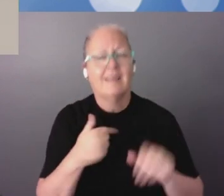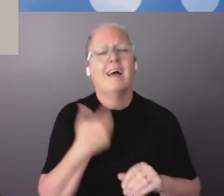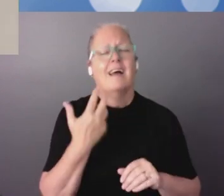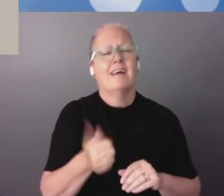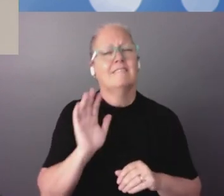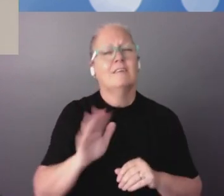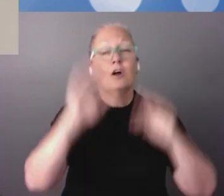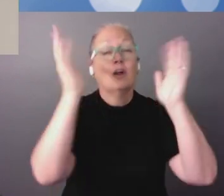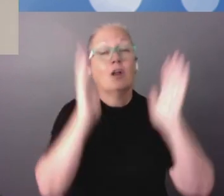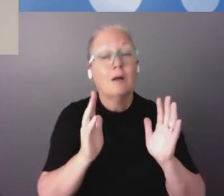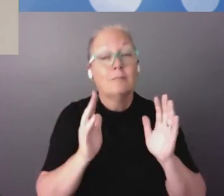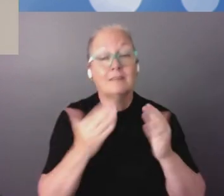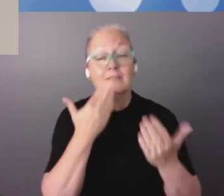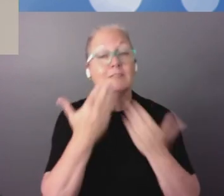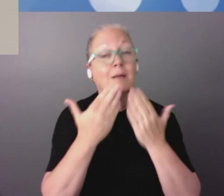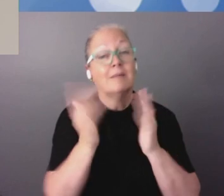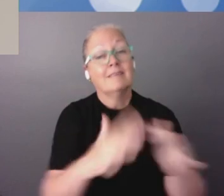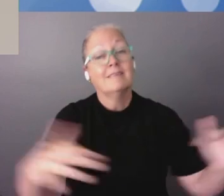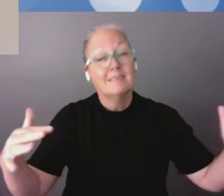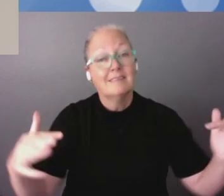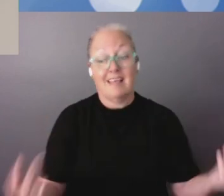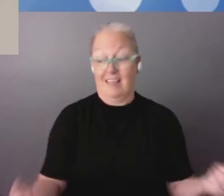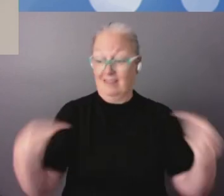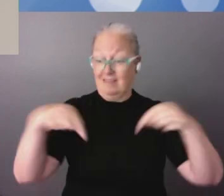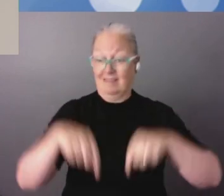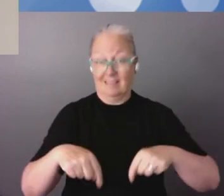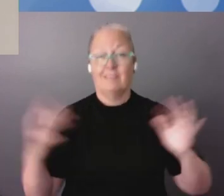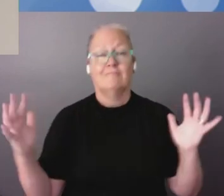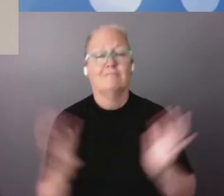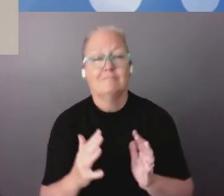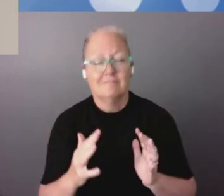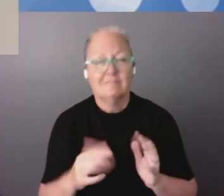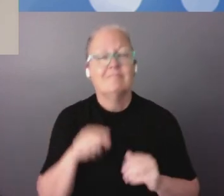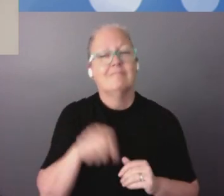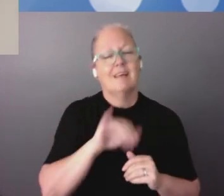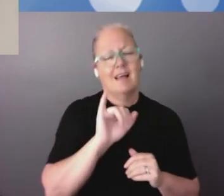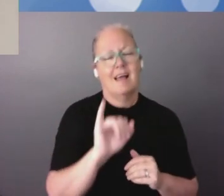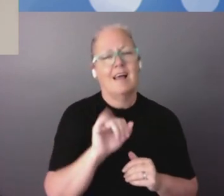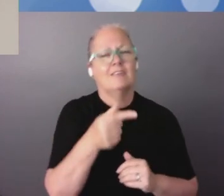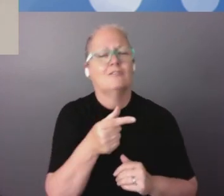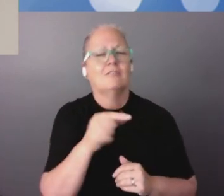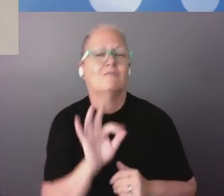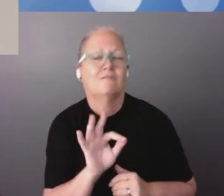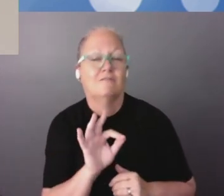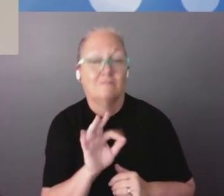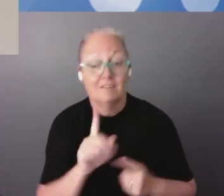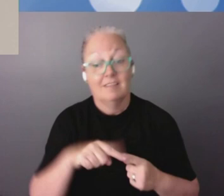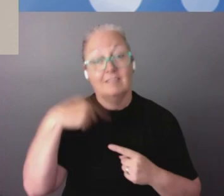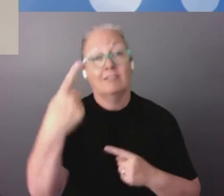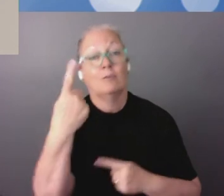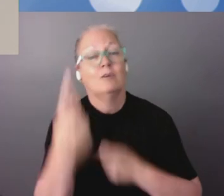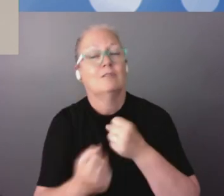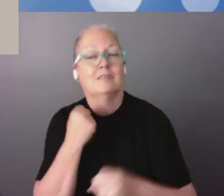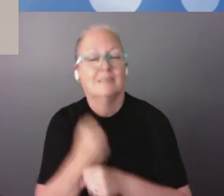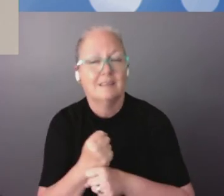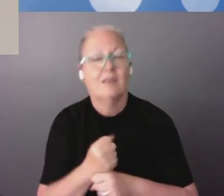2018年波兰也举办这个环境的高峰会，就是联合国的这个高峰会，而且明年我们也